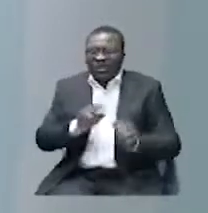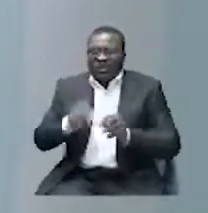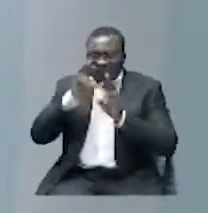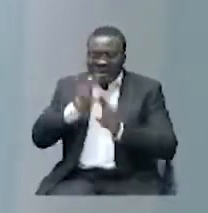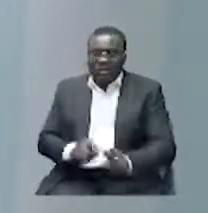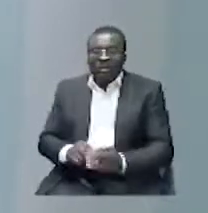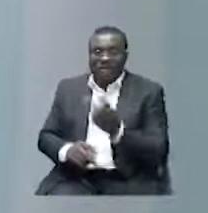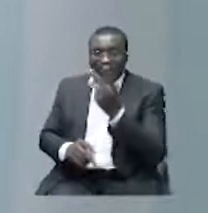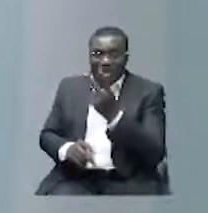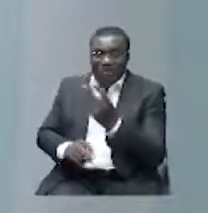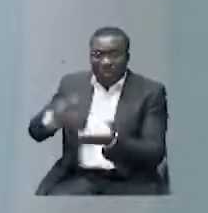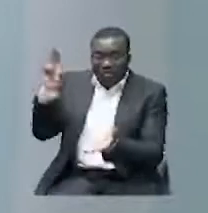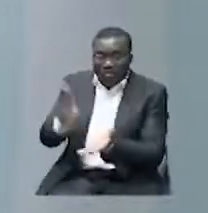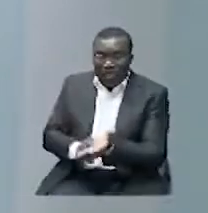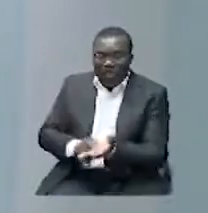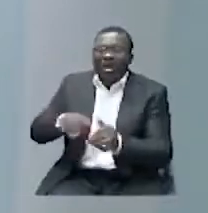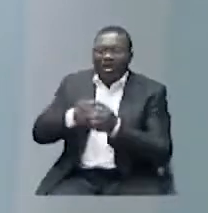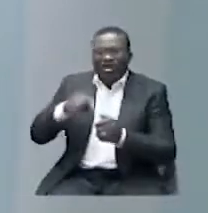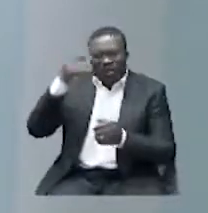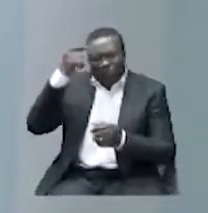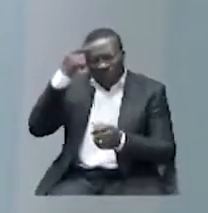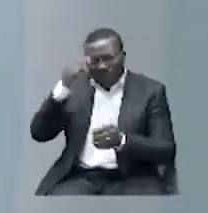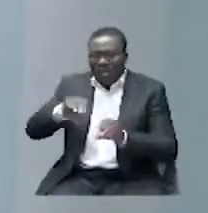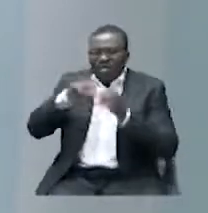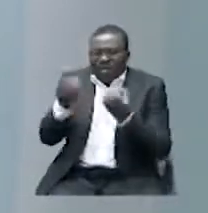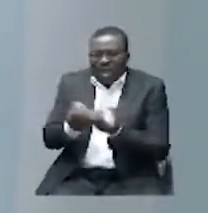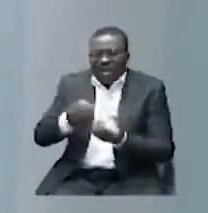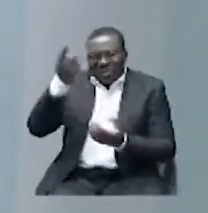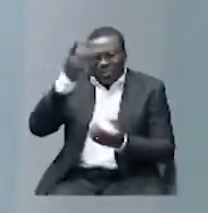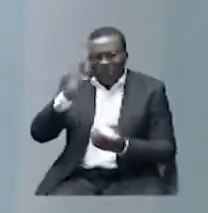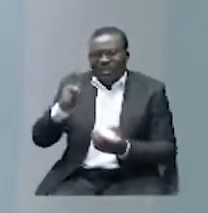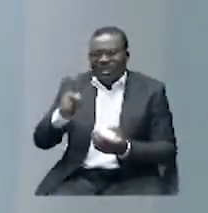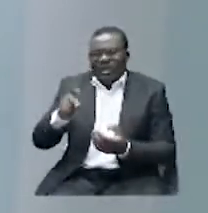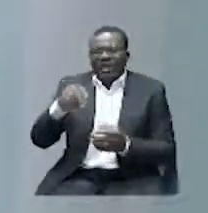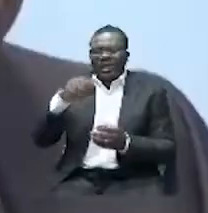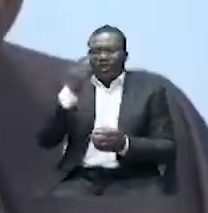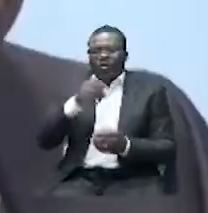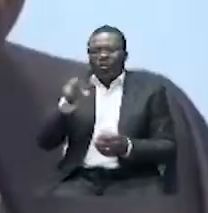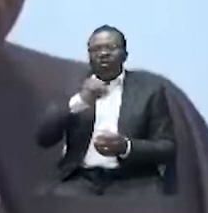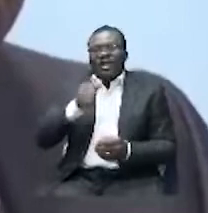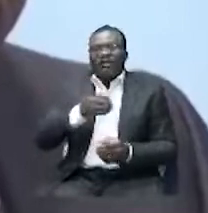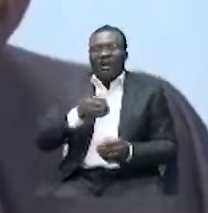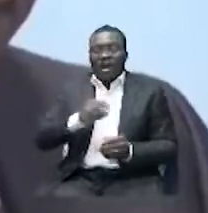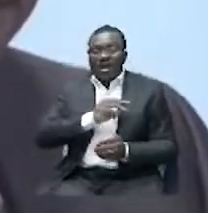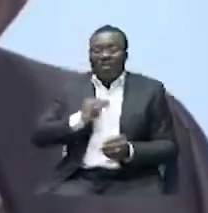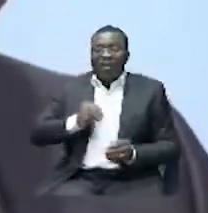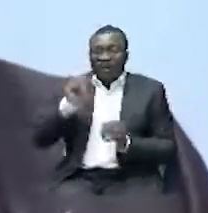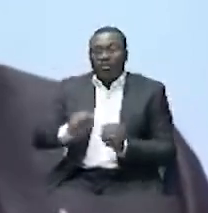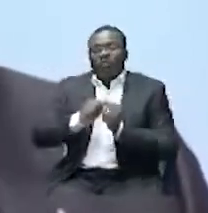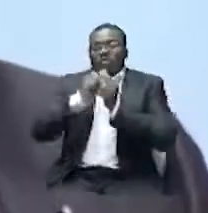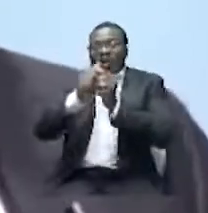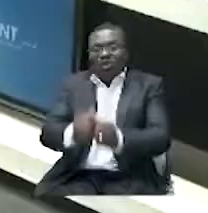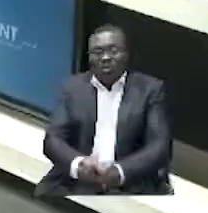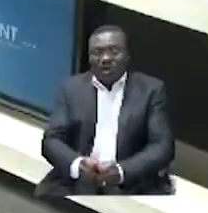2 mandats, en quoi est-ce que vous pensez que la classe politique, dont vous n'êtes pas nécessairement membre, puisse vous accompagner dans cette